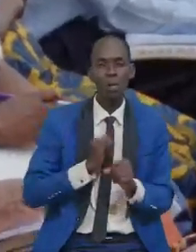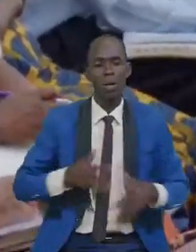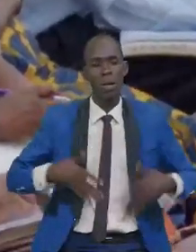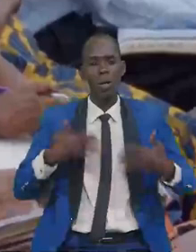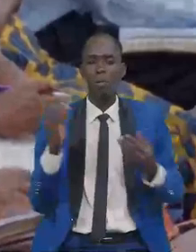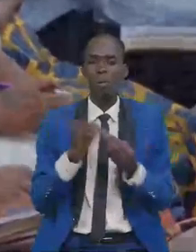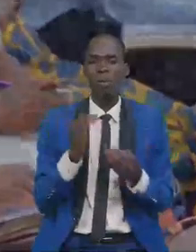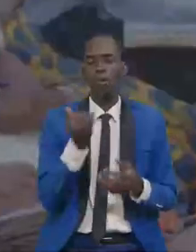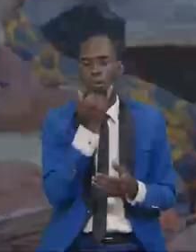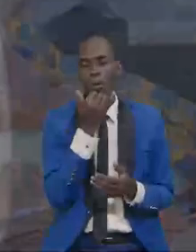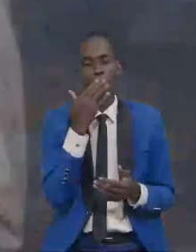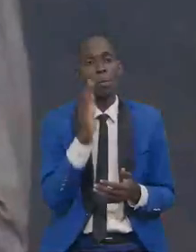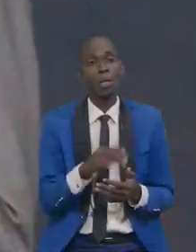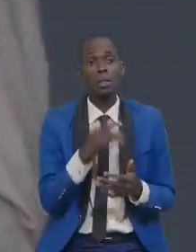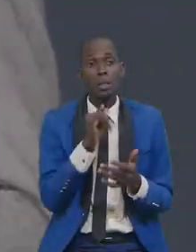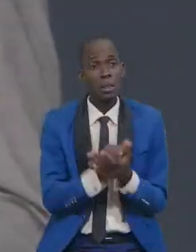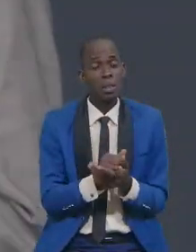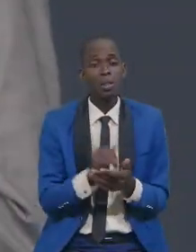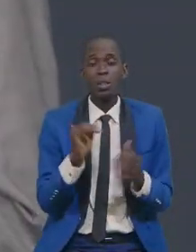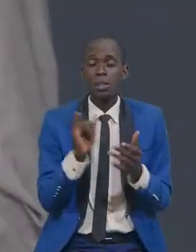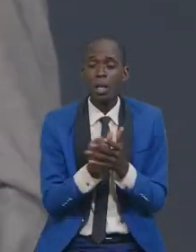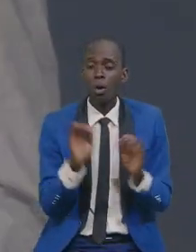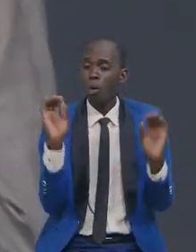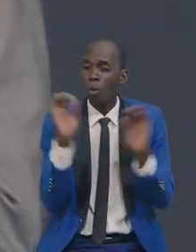Ruine notre vie. C'est pourquoi l'injuste